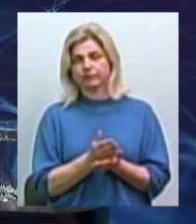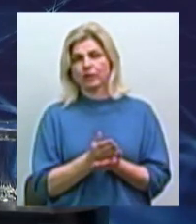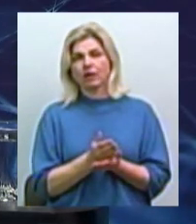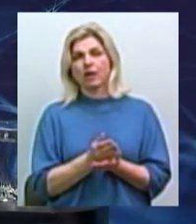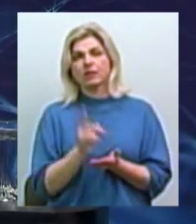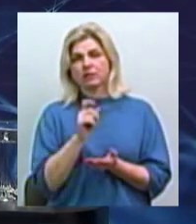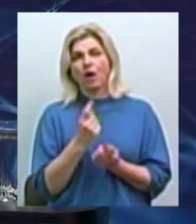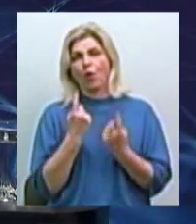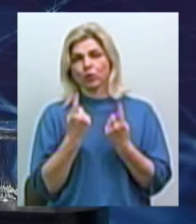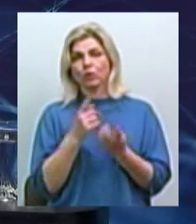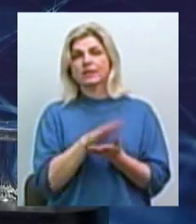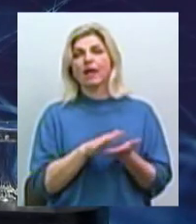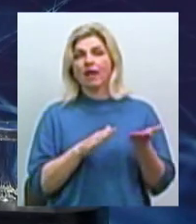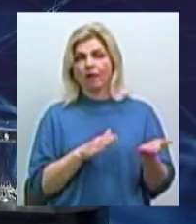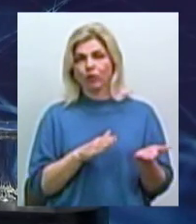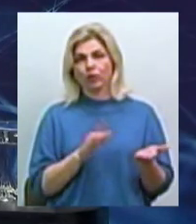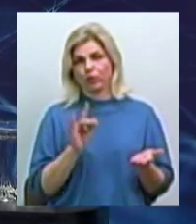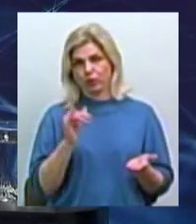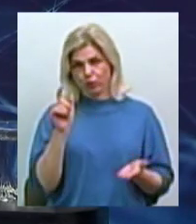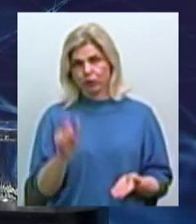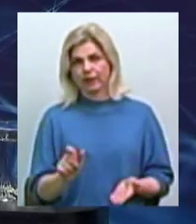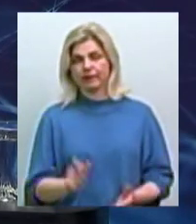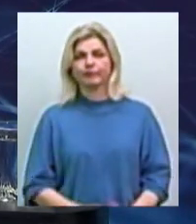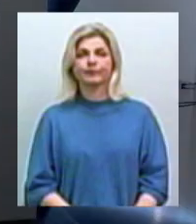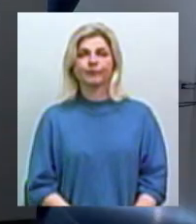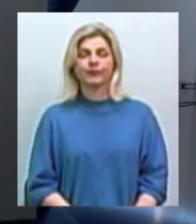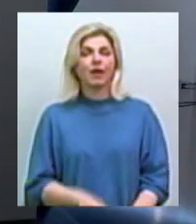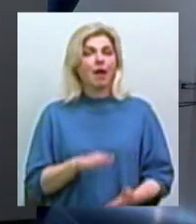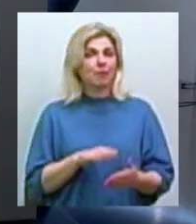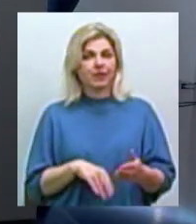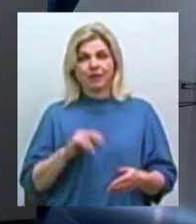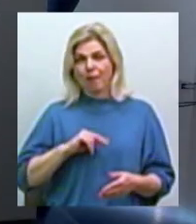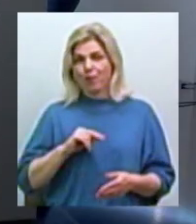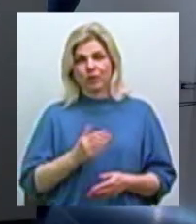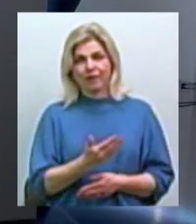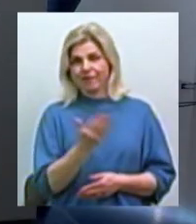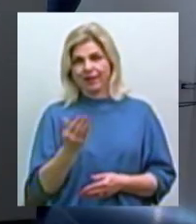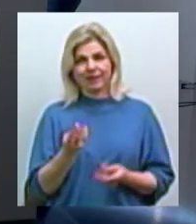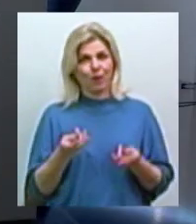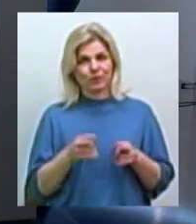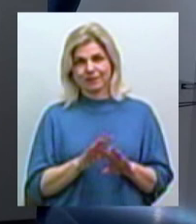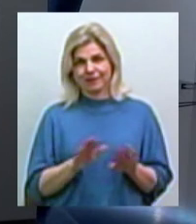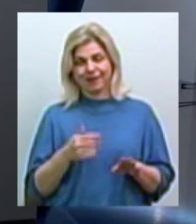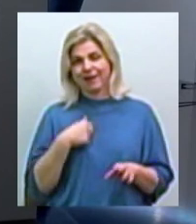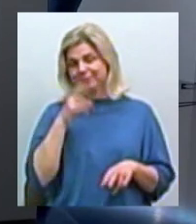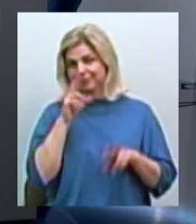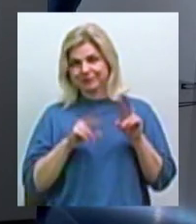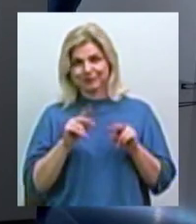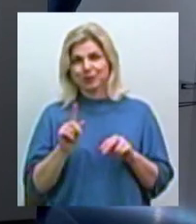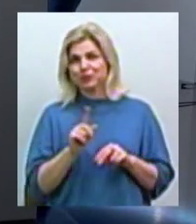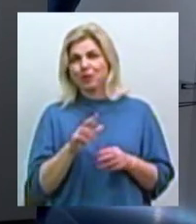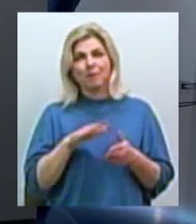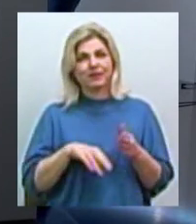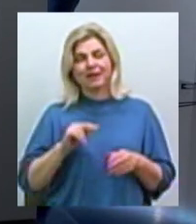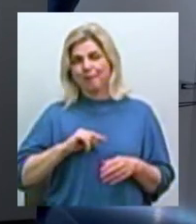обслуговування за одною заявою у людини. Тобто без роботи ви не залишаєтесь? Ні, я маю таку надію, що ми без